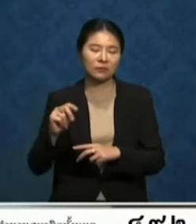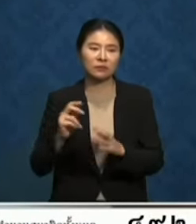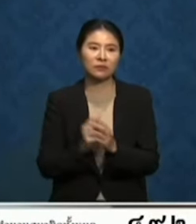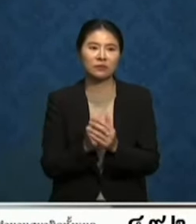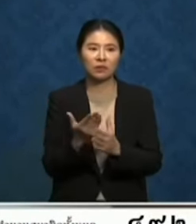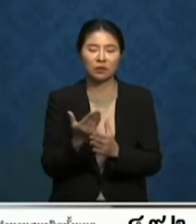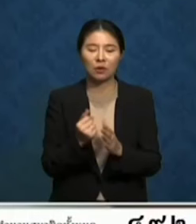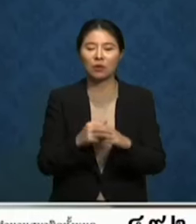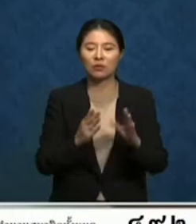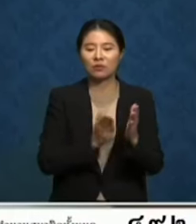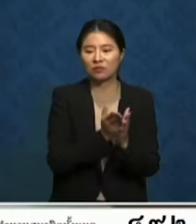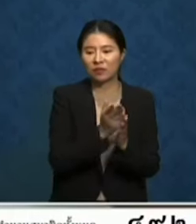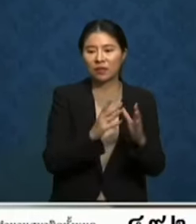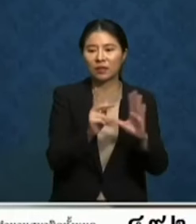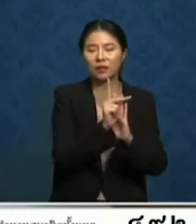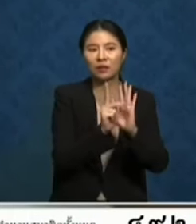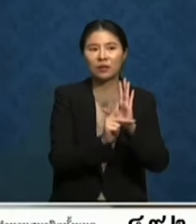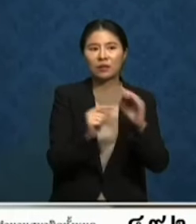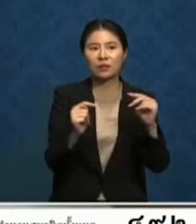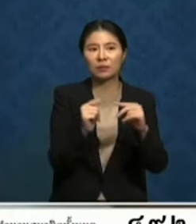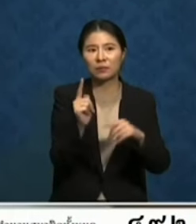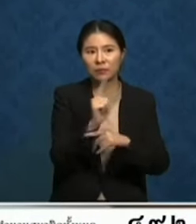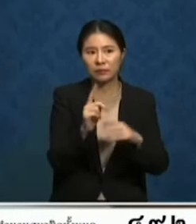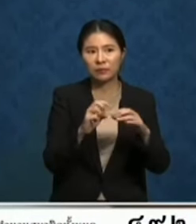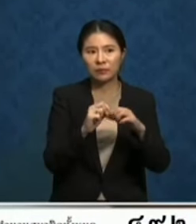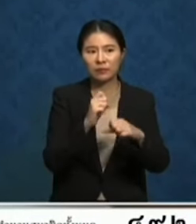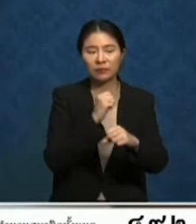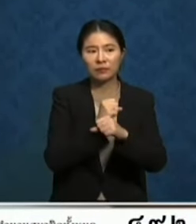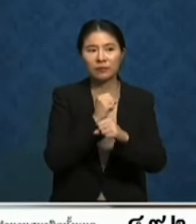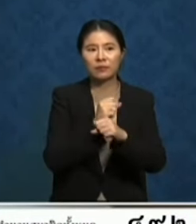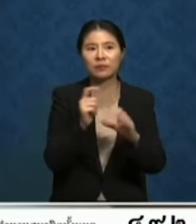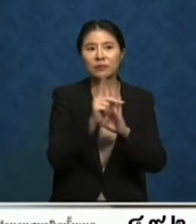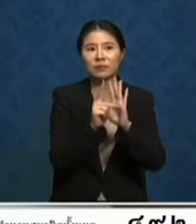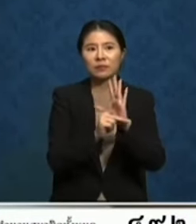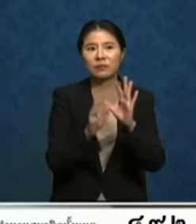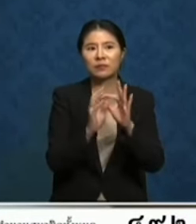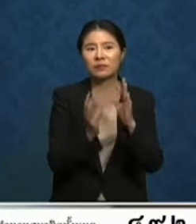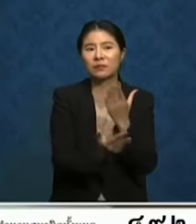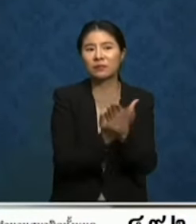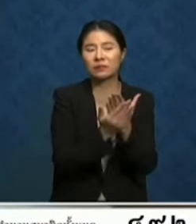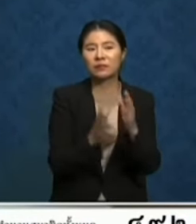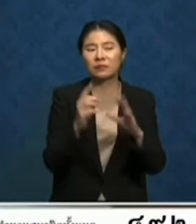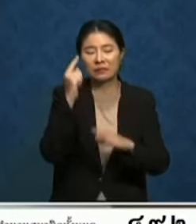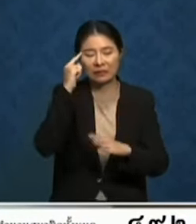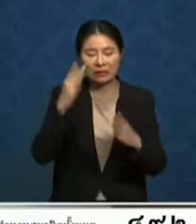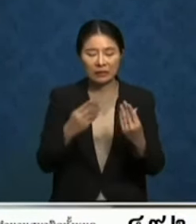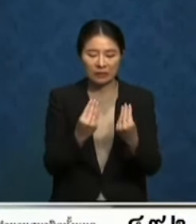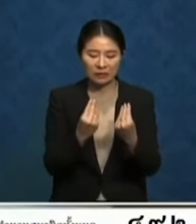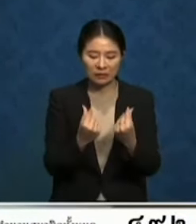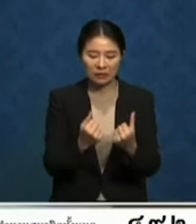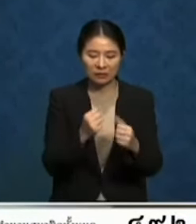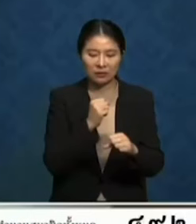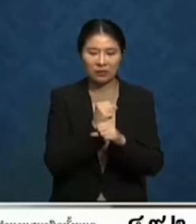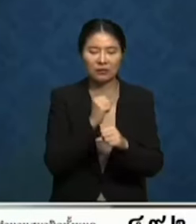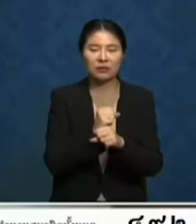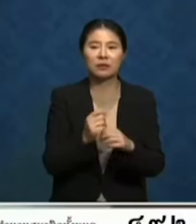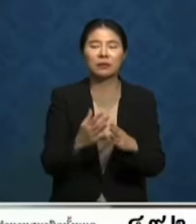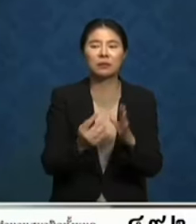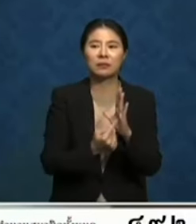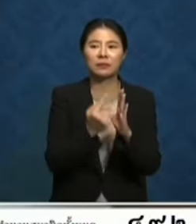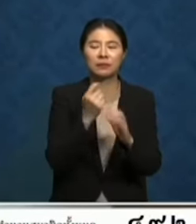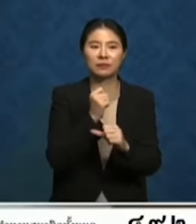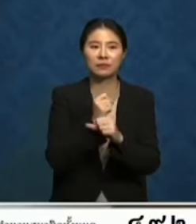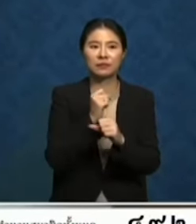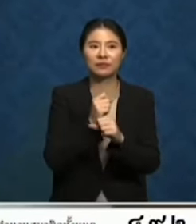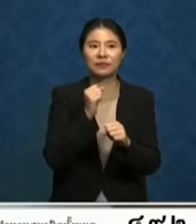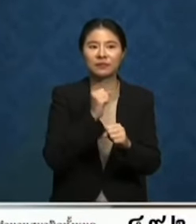ให้ทีมกฎหมายของพรรครวมไทยสร้างชาติเนี่ยนะครับได้ไปทำกฎหมายฉบับนี้ขึ้นมาอย่างรอบครอบรัดกุมแล้วไม่ได้เพิ่งจะทำครับท่านประธานท